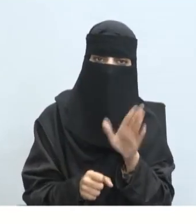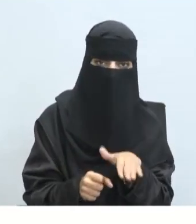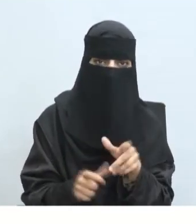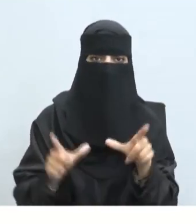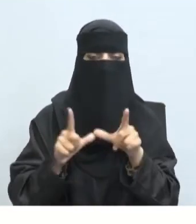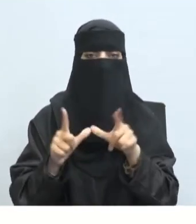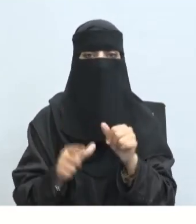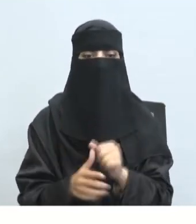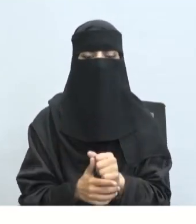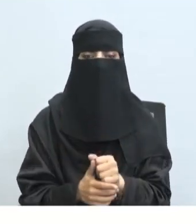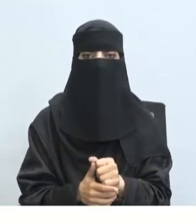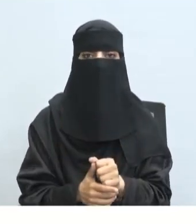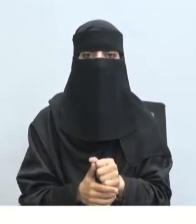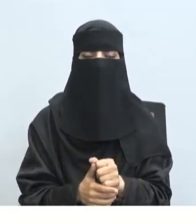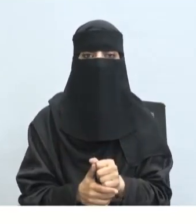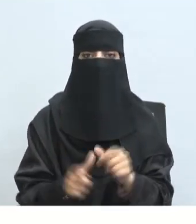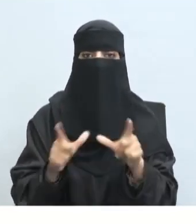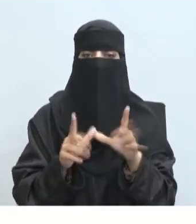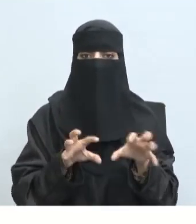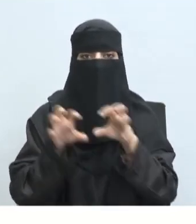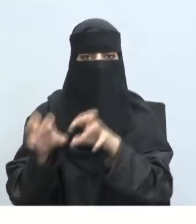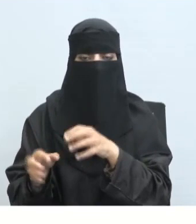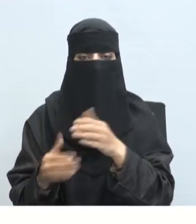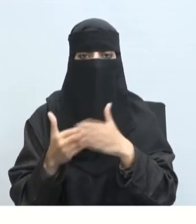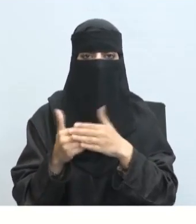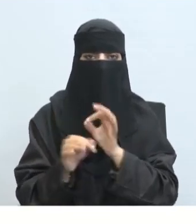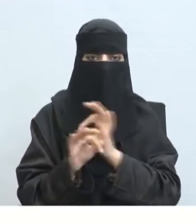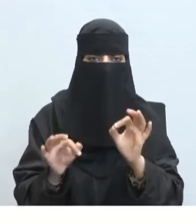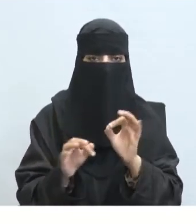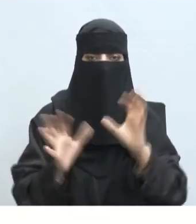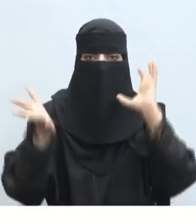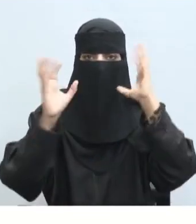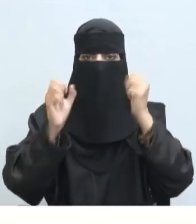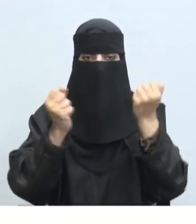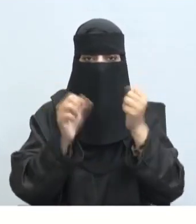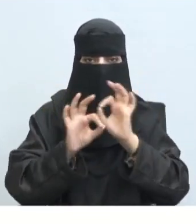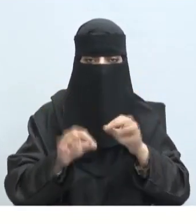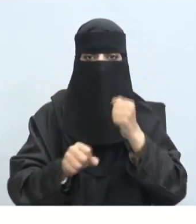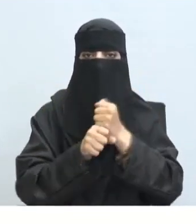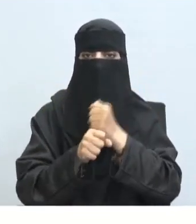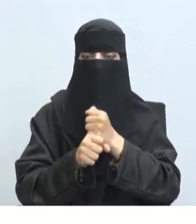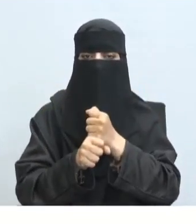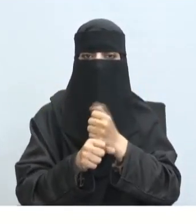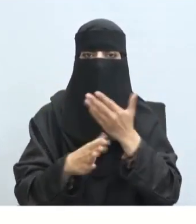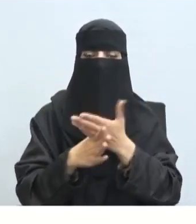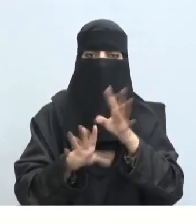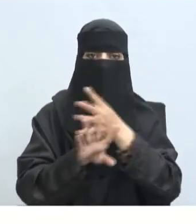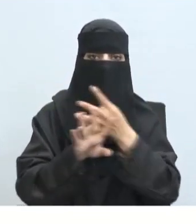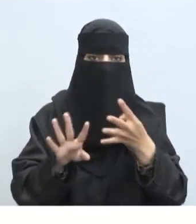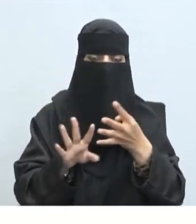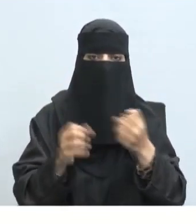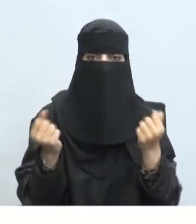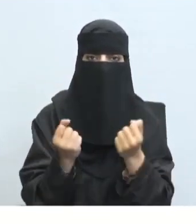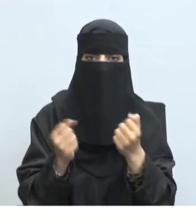ذكرنا لدينا اللوجستيات والنقل لدينا خدمات تجهيزات اسعافات اوليه التوظيف انشاء البرامج